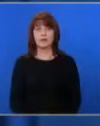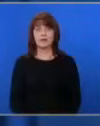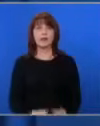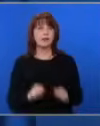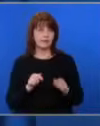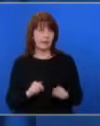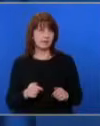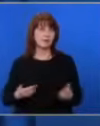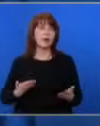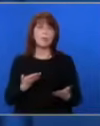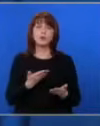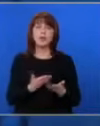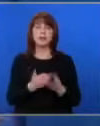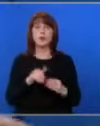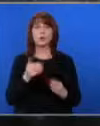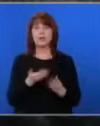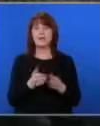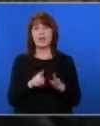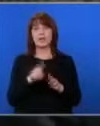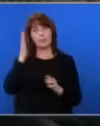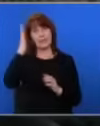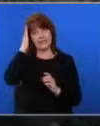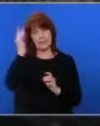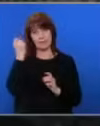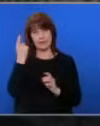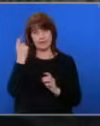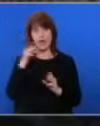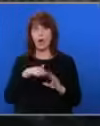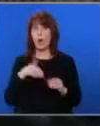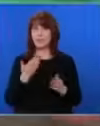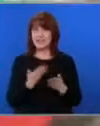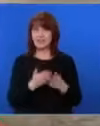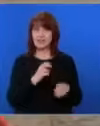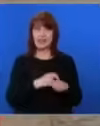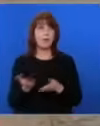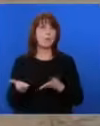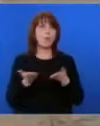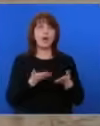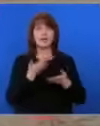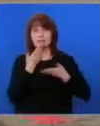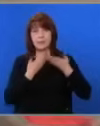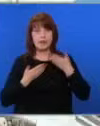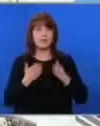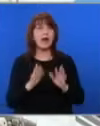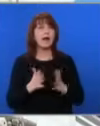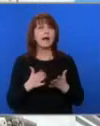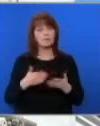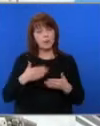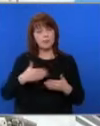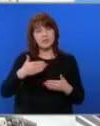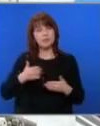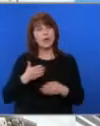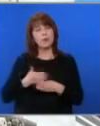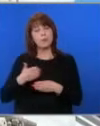Днес подадох оставка като министър-председател. Оставката на Денков покана за преговори. Какво предстои като